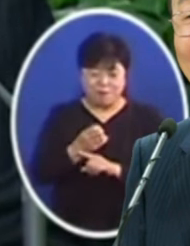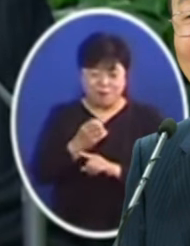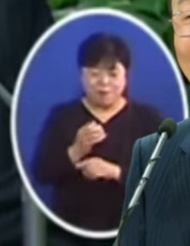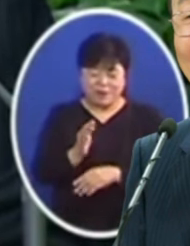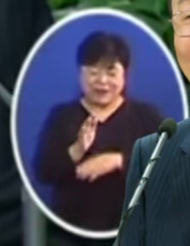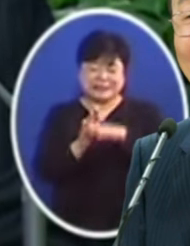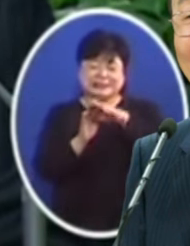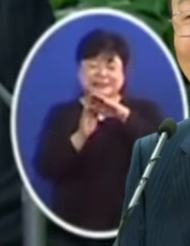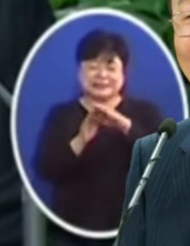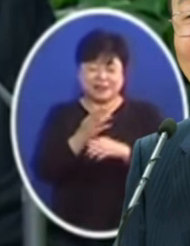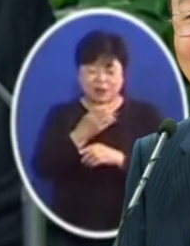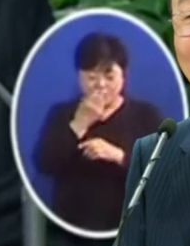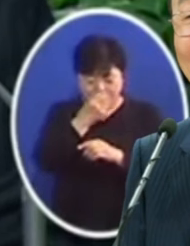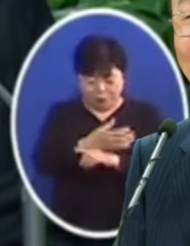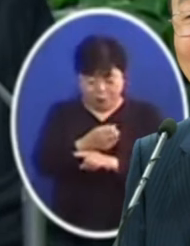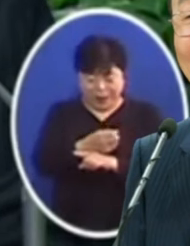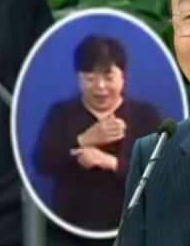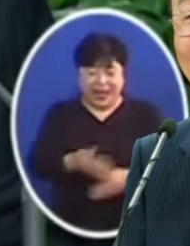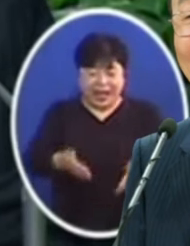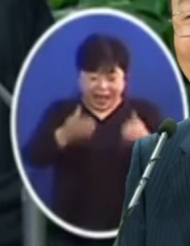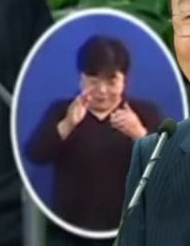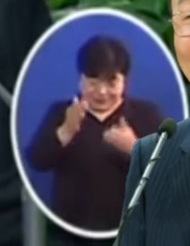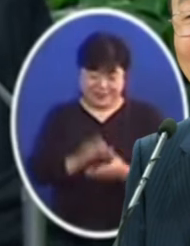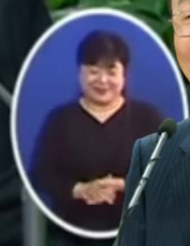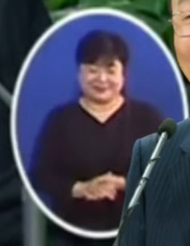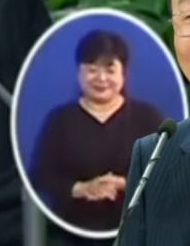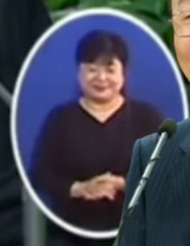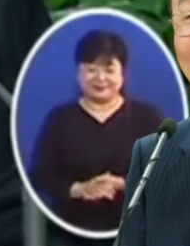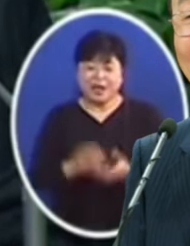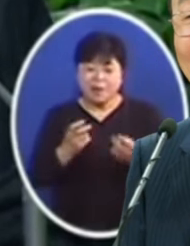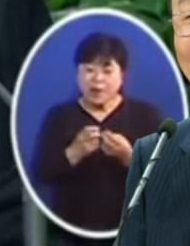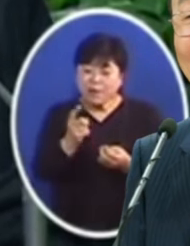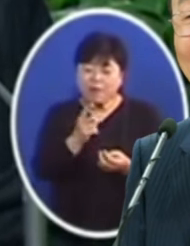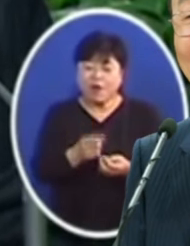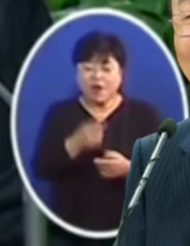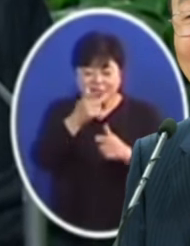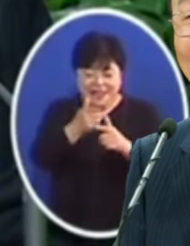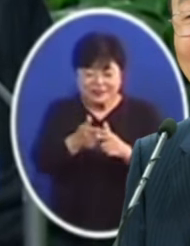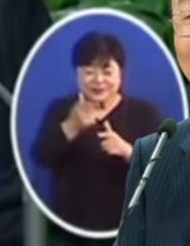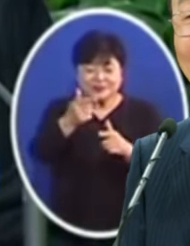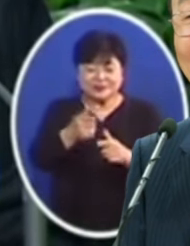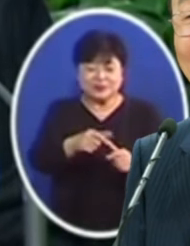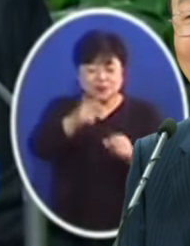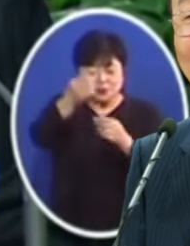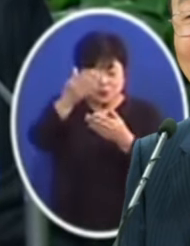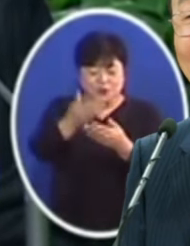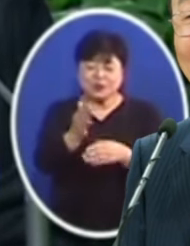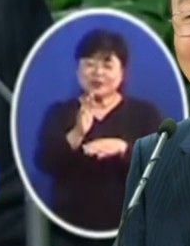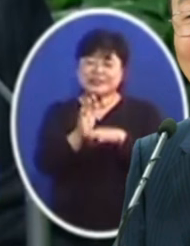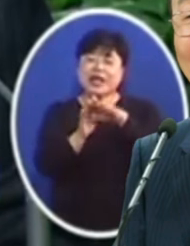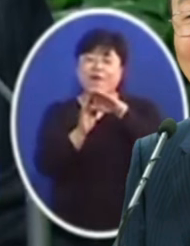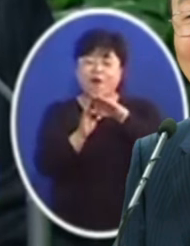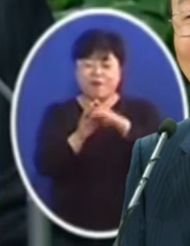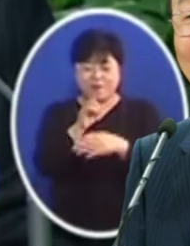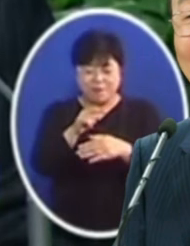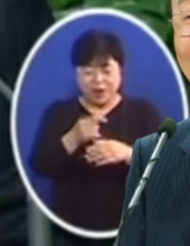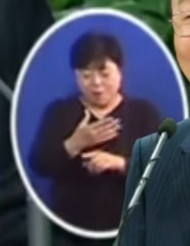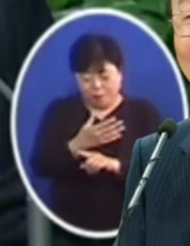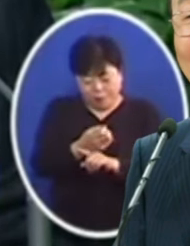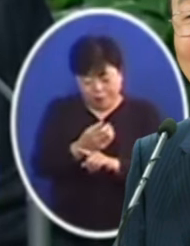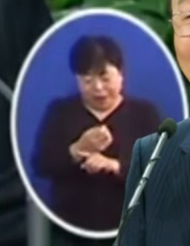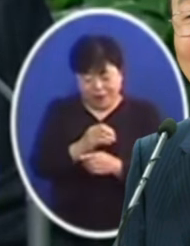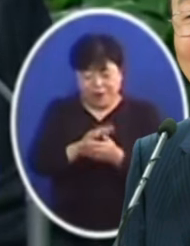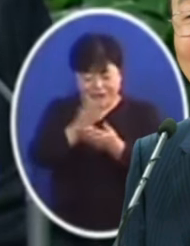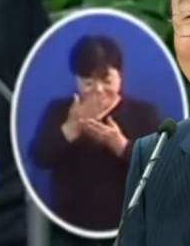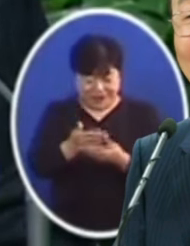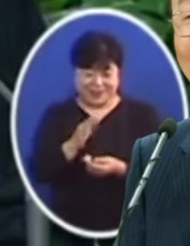가득 찬 보배함이 될 수가 있는 것입니다. 어떻게 해야 그러냐? 예수님의 구원으로 채워놓으면 마음이 보배로